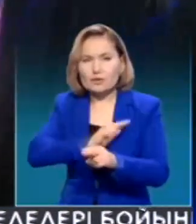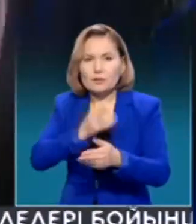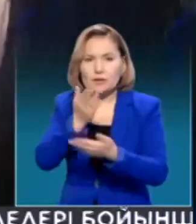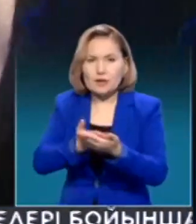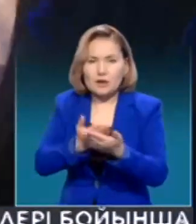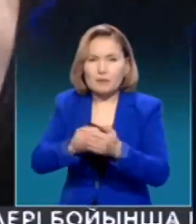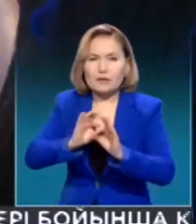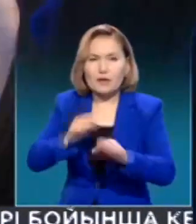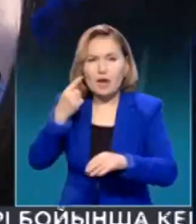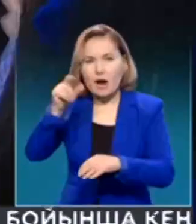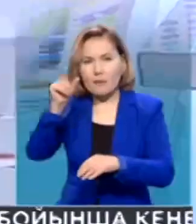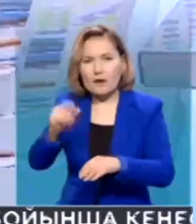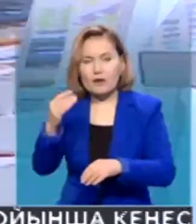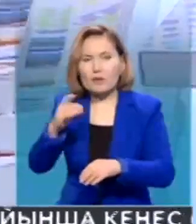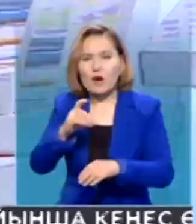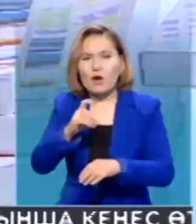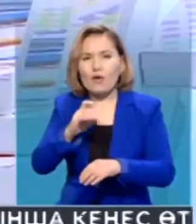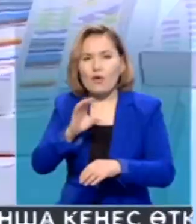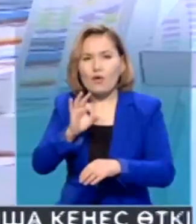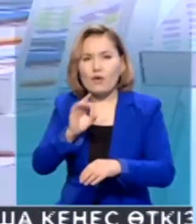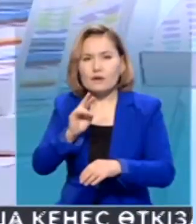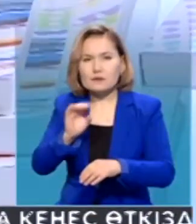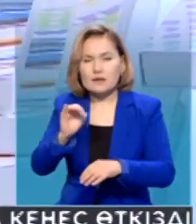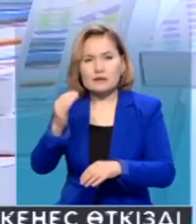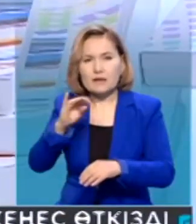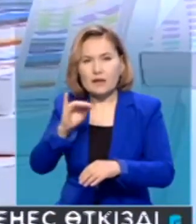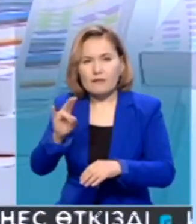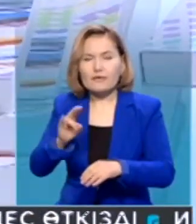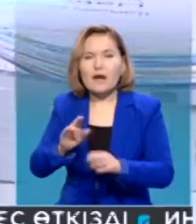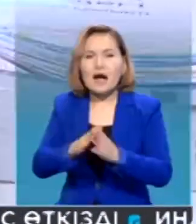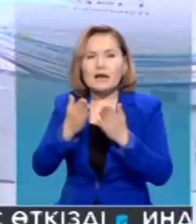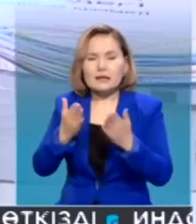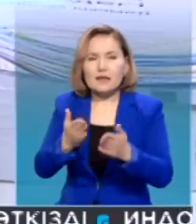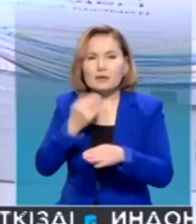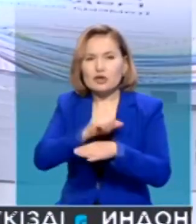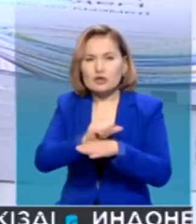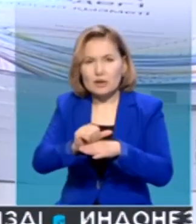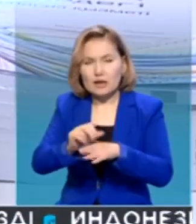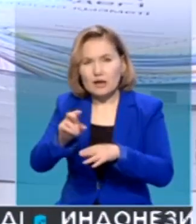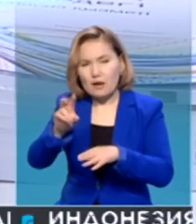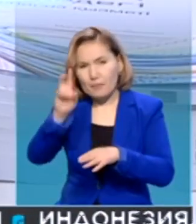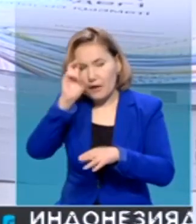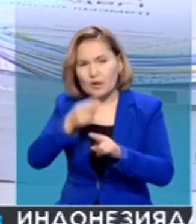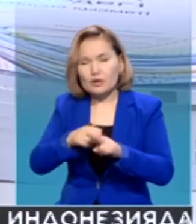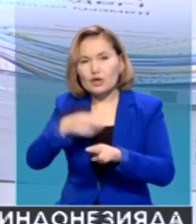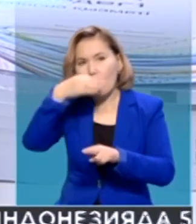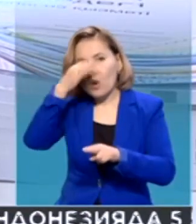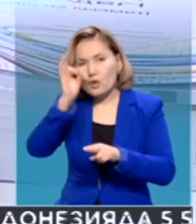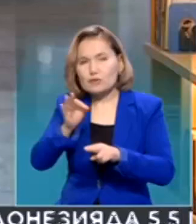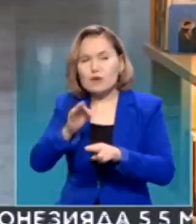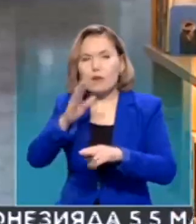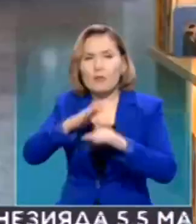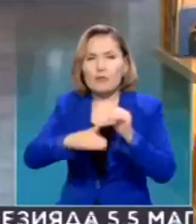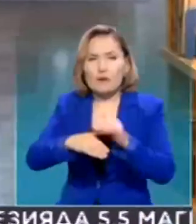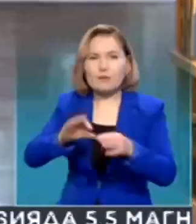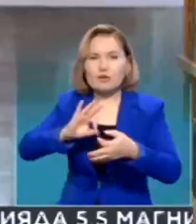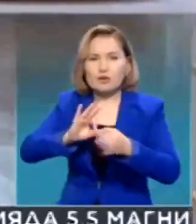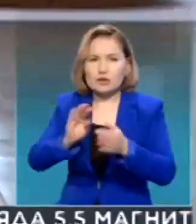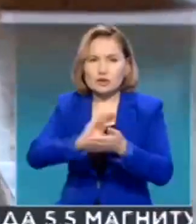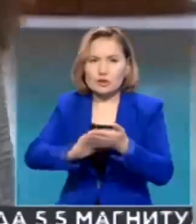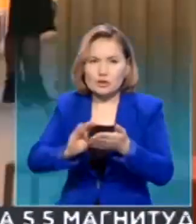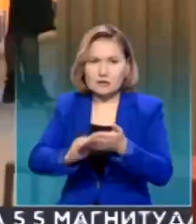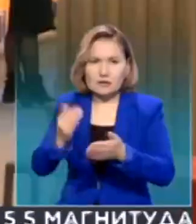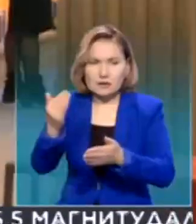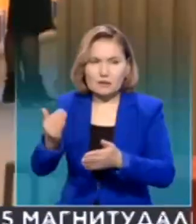жазылған. Автор Маргарет Хокси Салливан кітапта шетелдердің үздік тәжірибелерін қамтуға тырысқанын айтты.